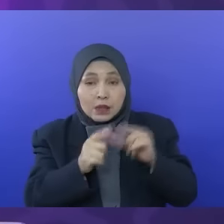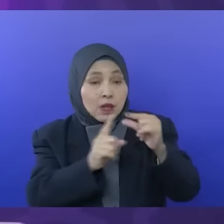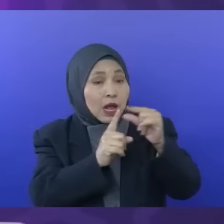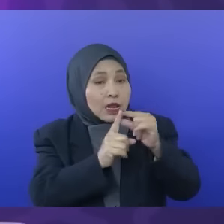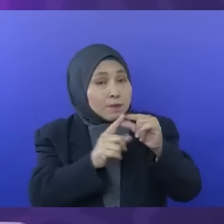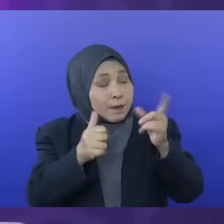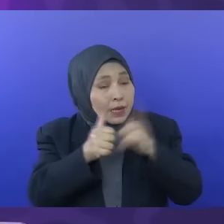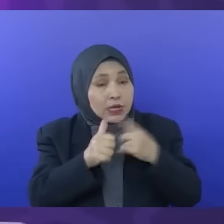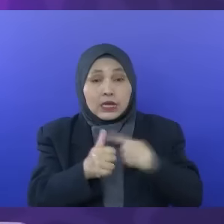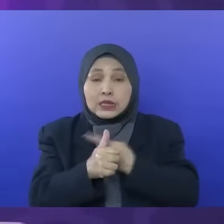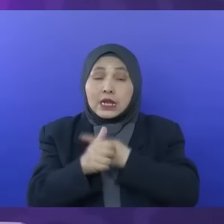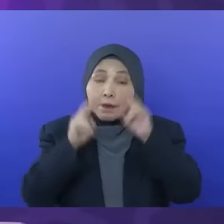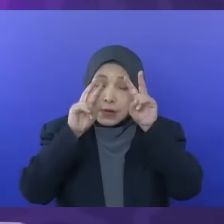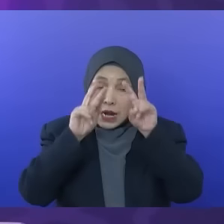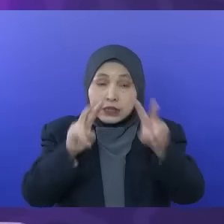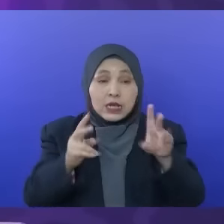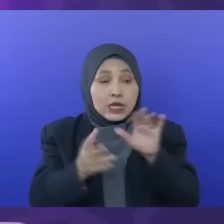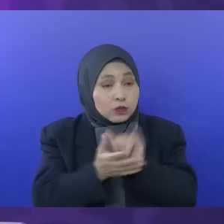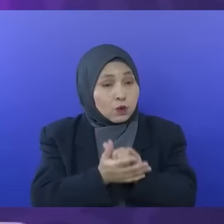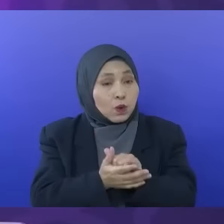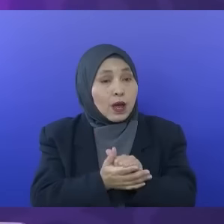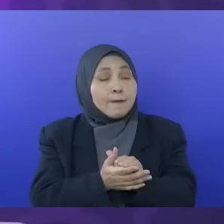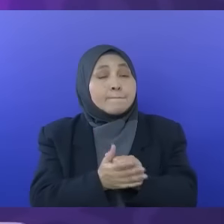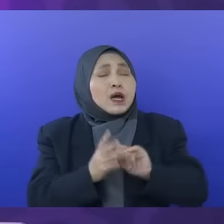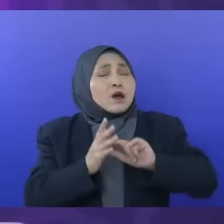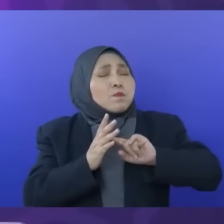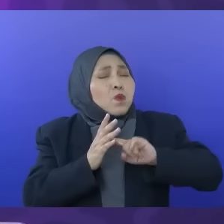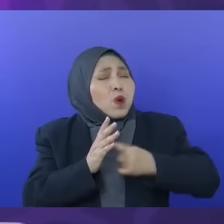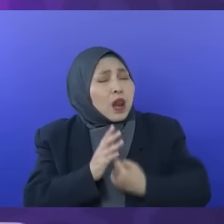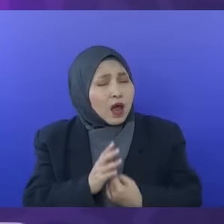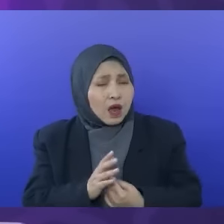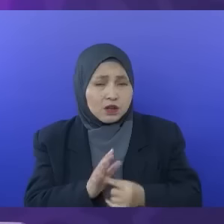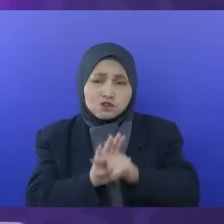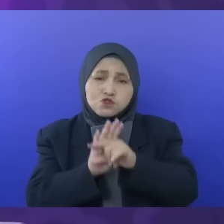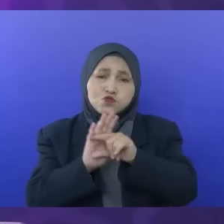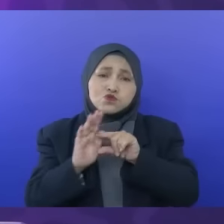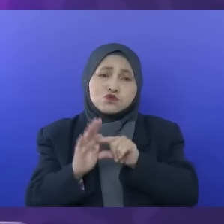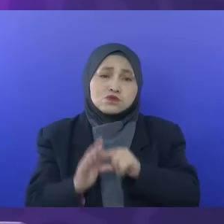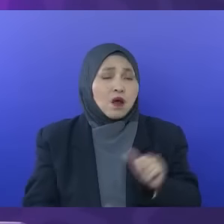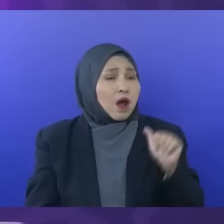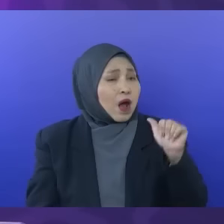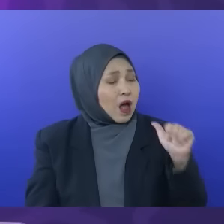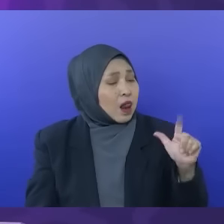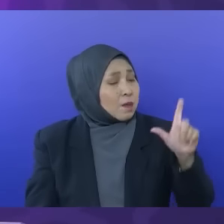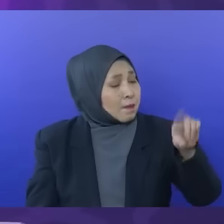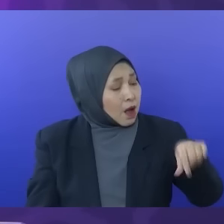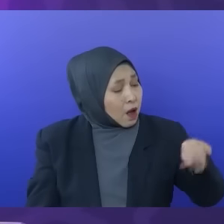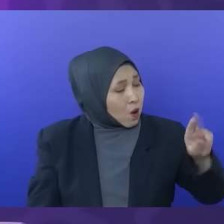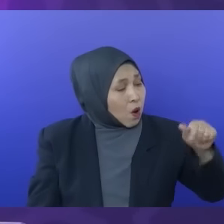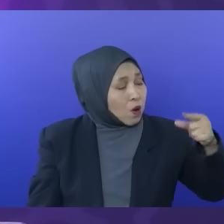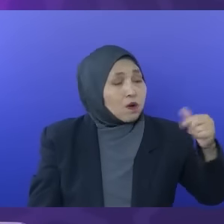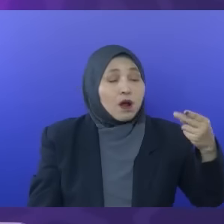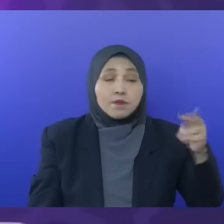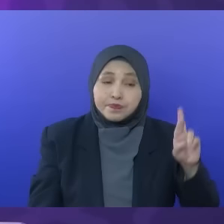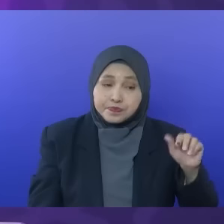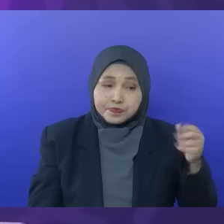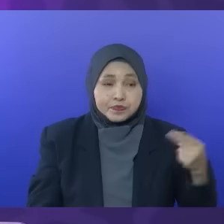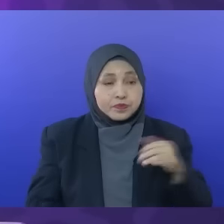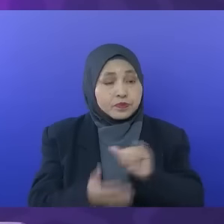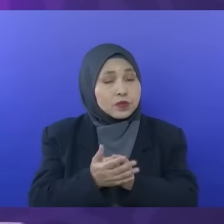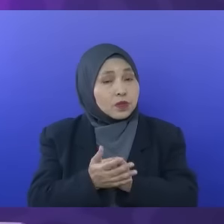yang pertama perhatikan yaitulah permulaan surah al-baqarah Hah permulaan surah al-baqarah